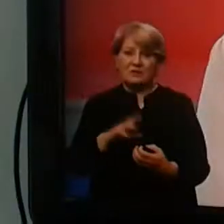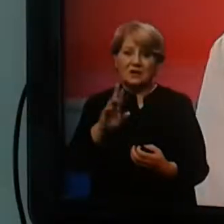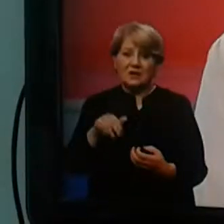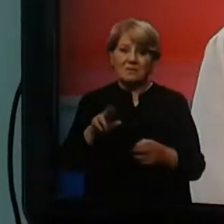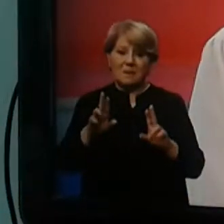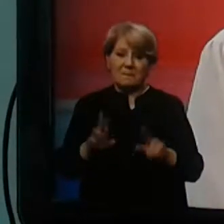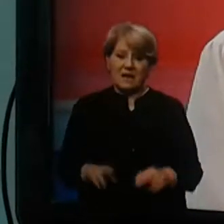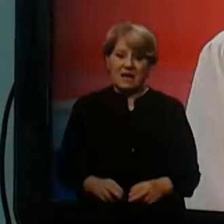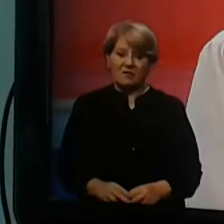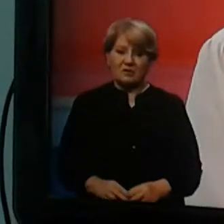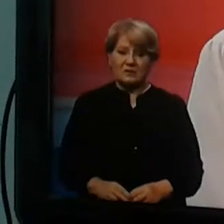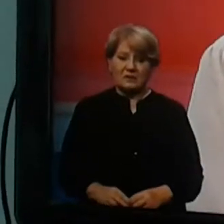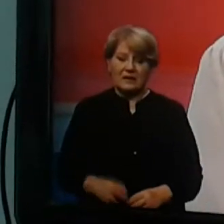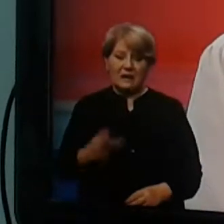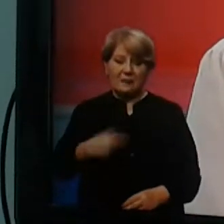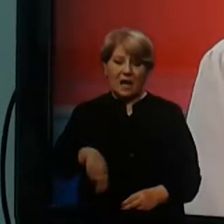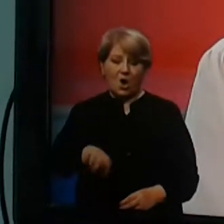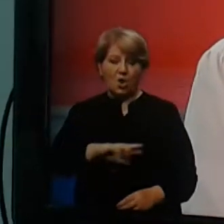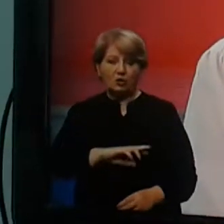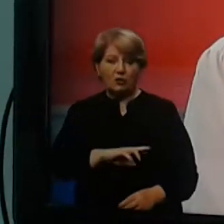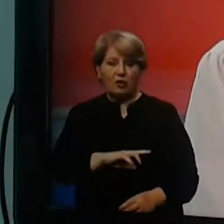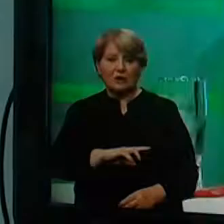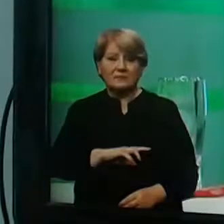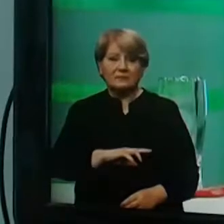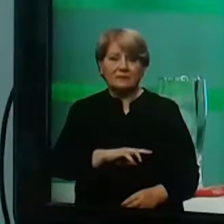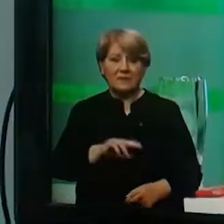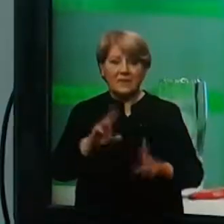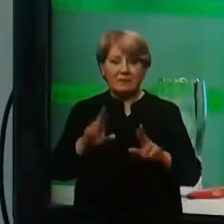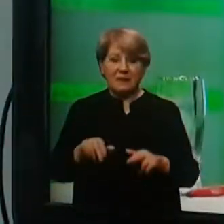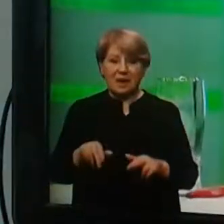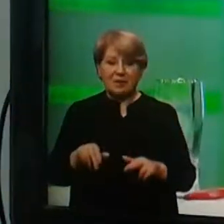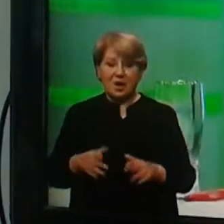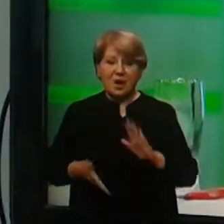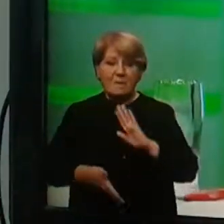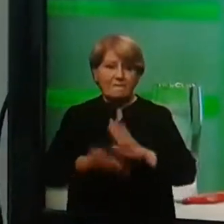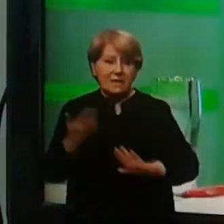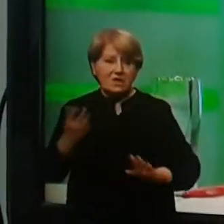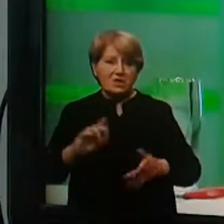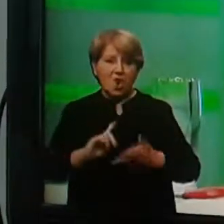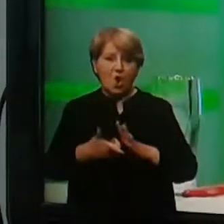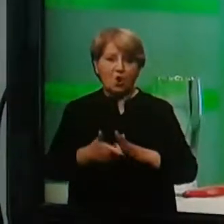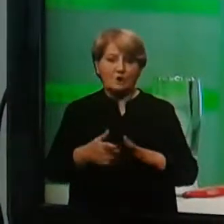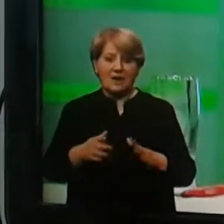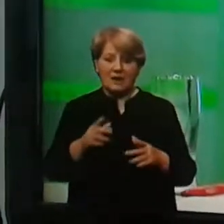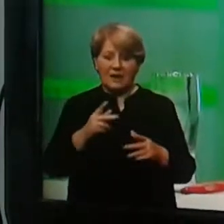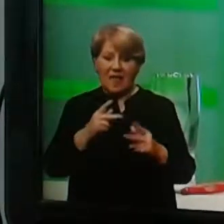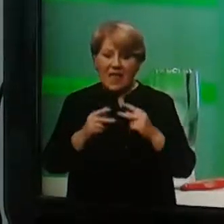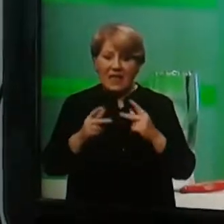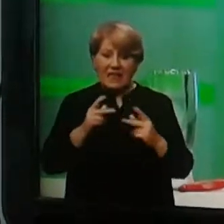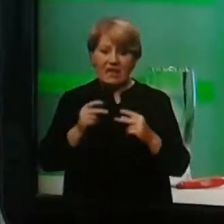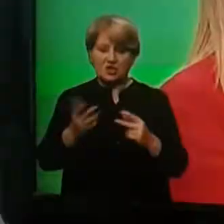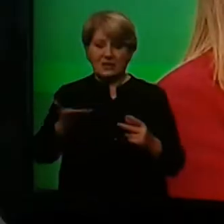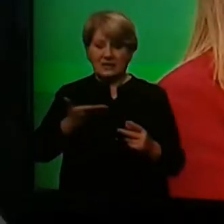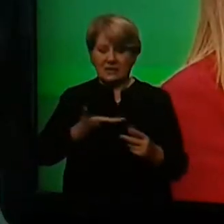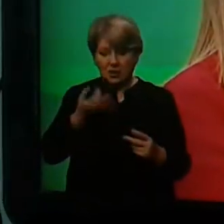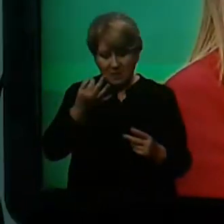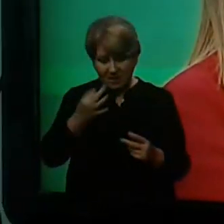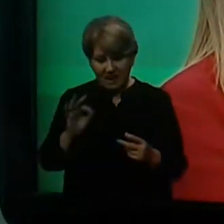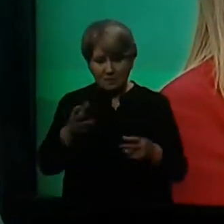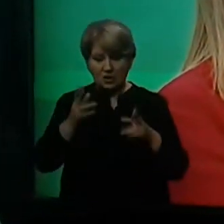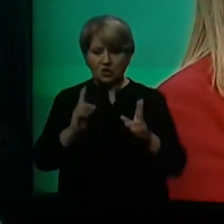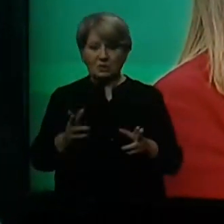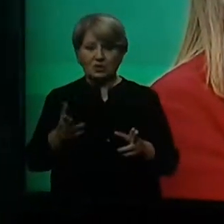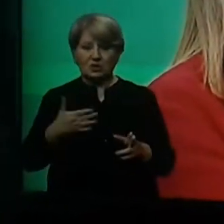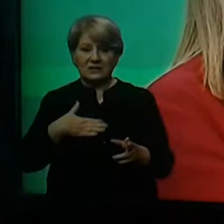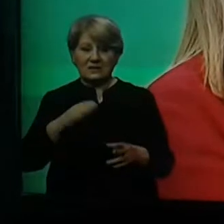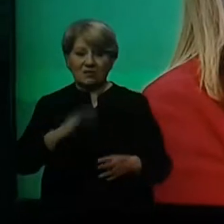ima pravo na odgovor i pravo na promptno odmah liječenje i da se dobije sve najbolje što